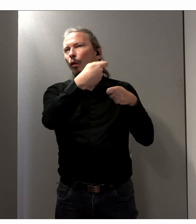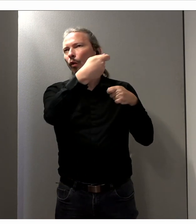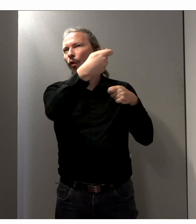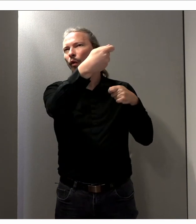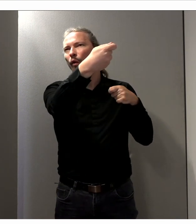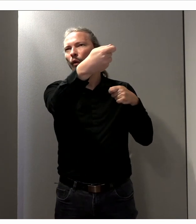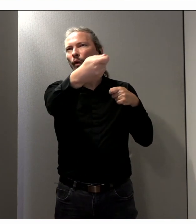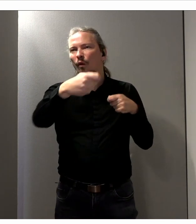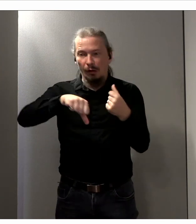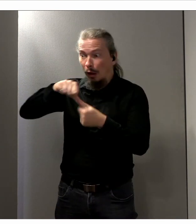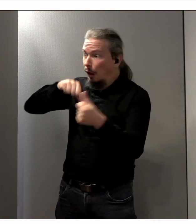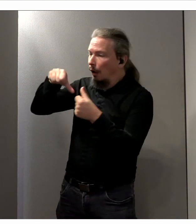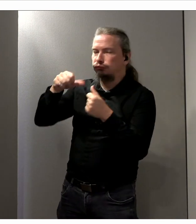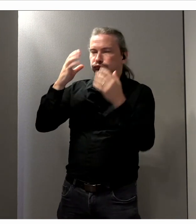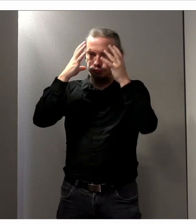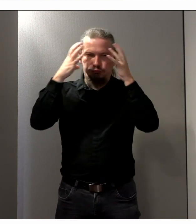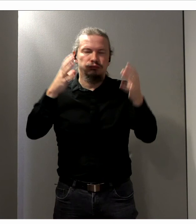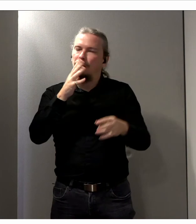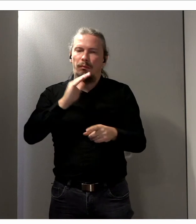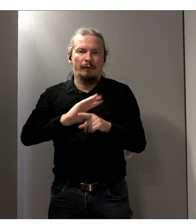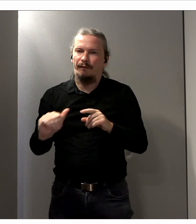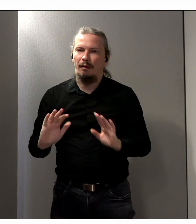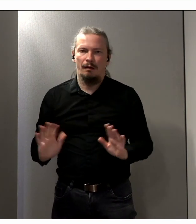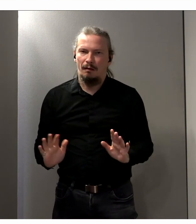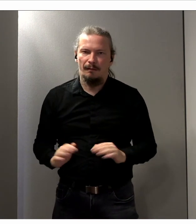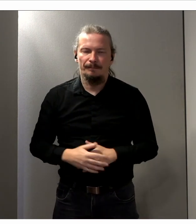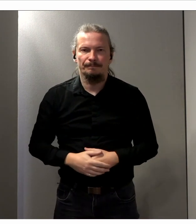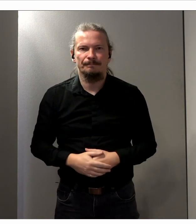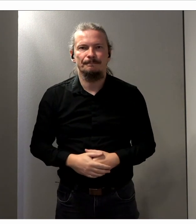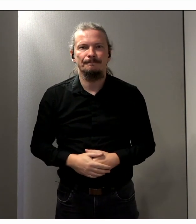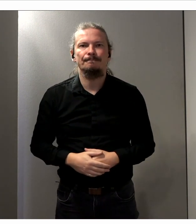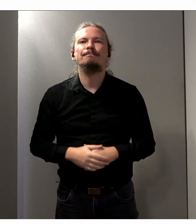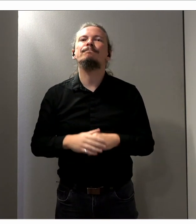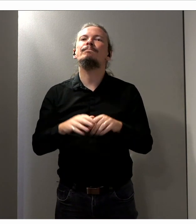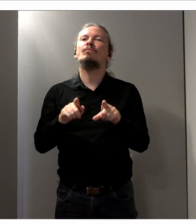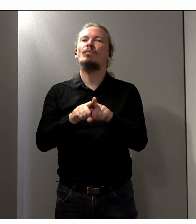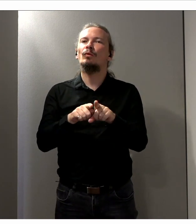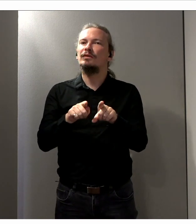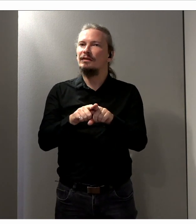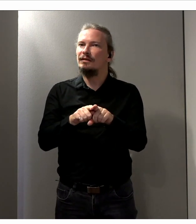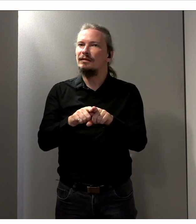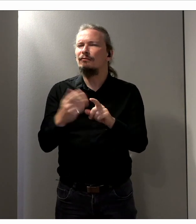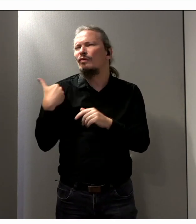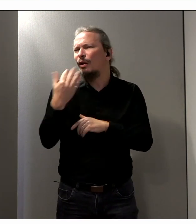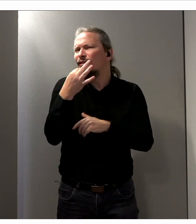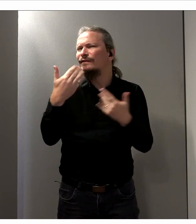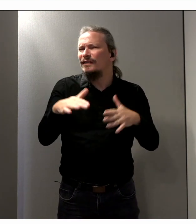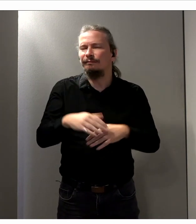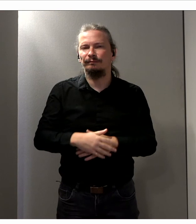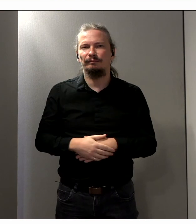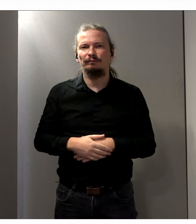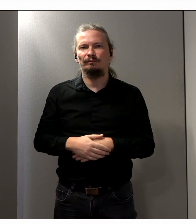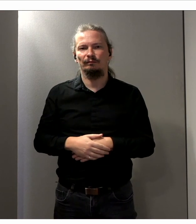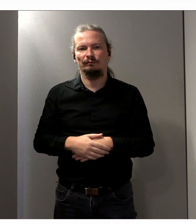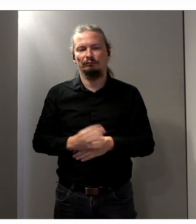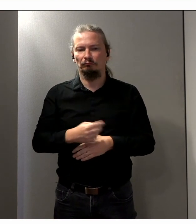difficilement envisageable. Et aussi parce que, comme on a pu le dire juste avant, en fait, pour pouvoir